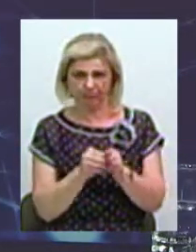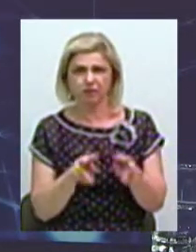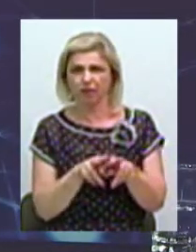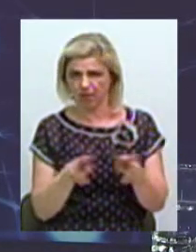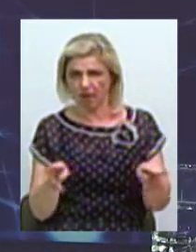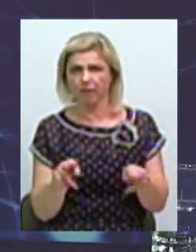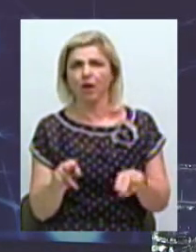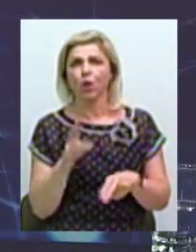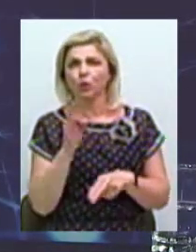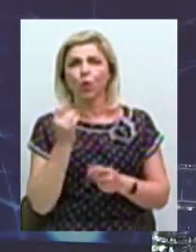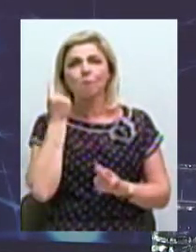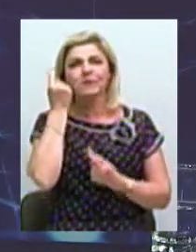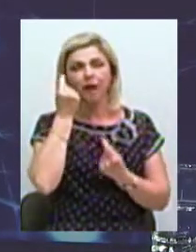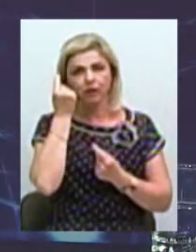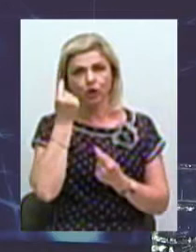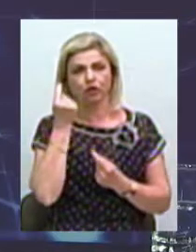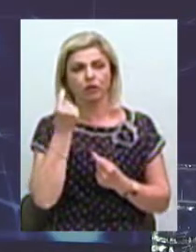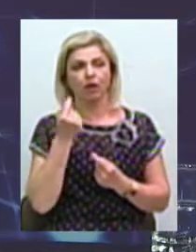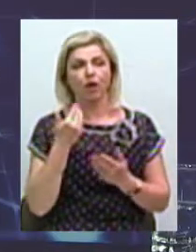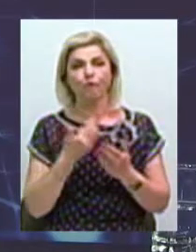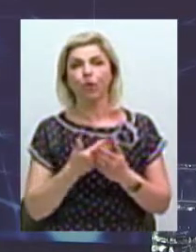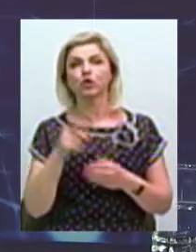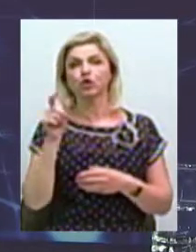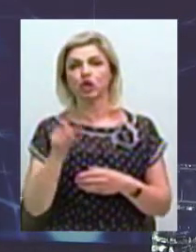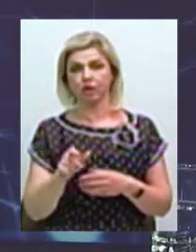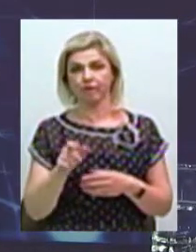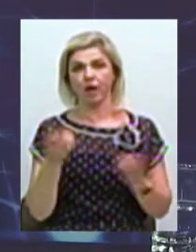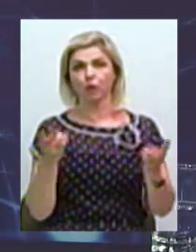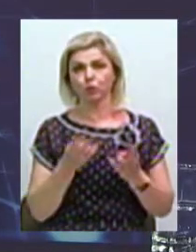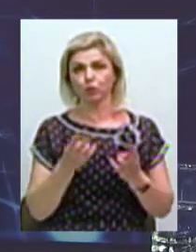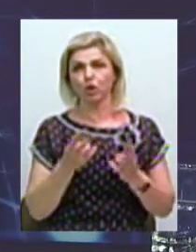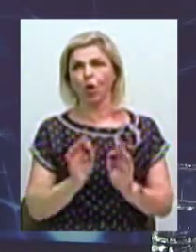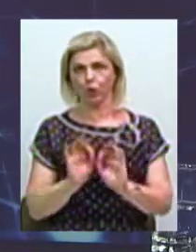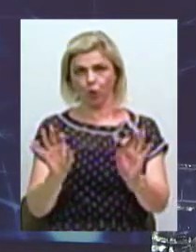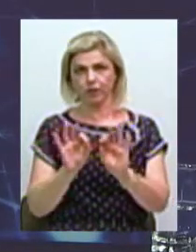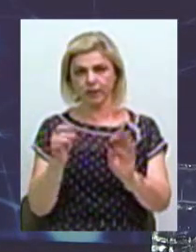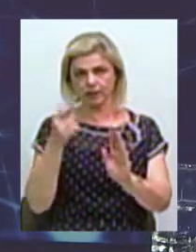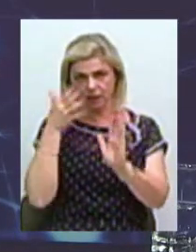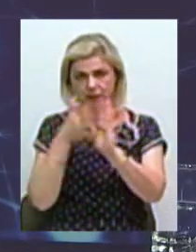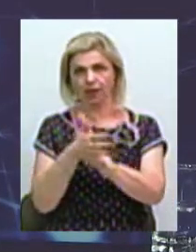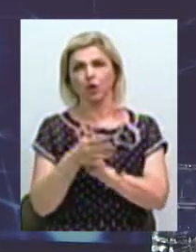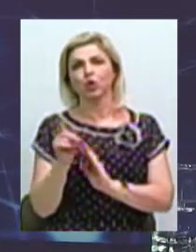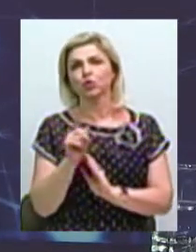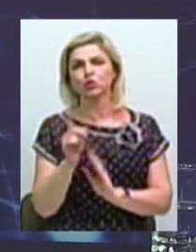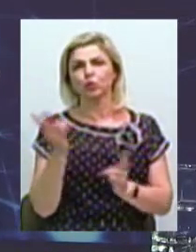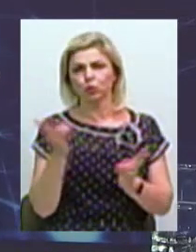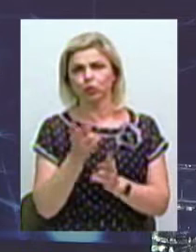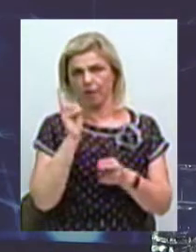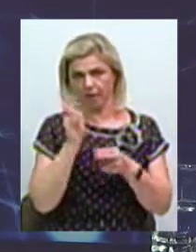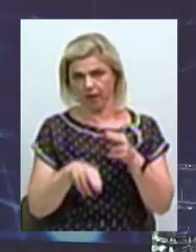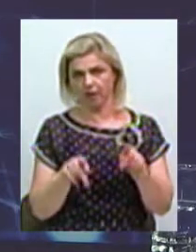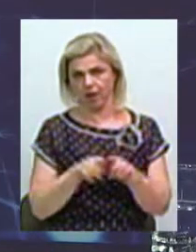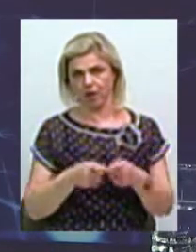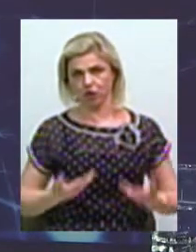но психологически вот человеку, мне кажется, нужно донести, что вот нужно прекратить так жить,